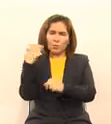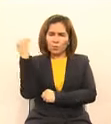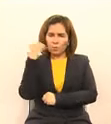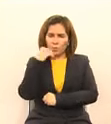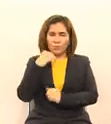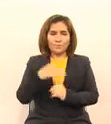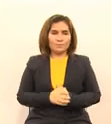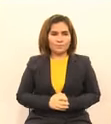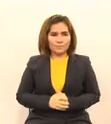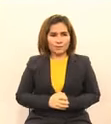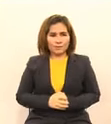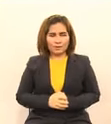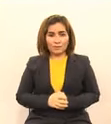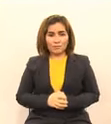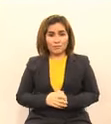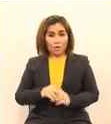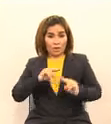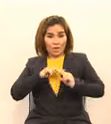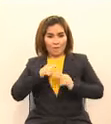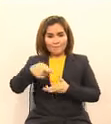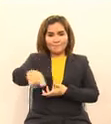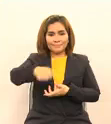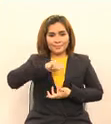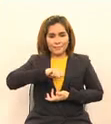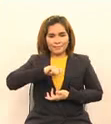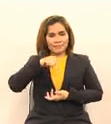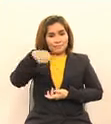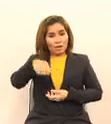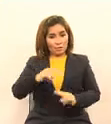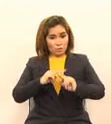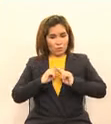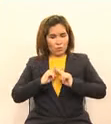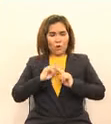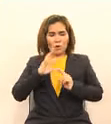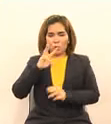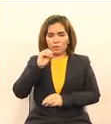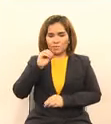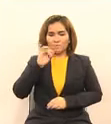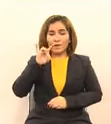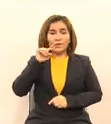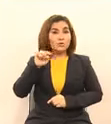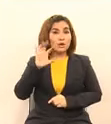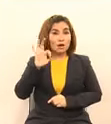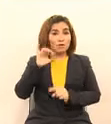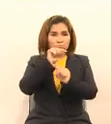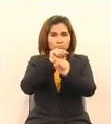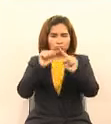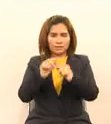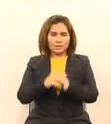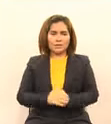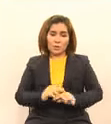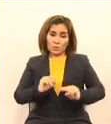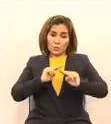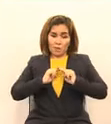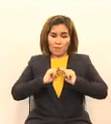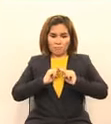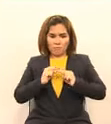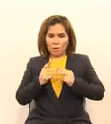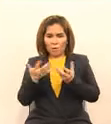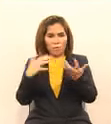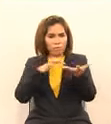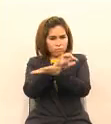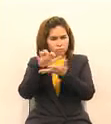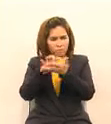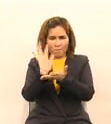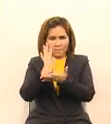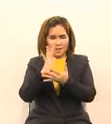ครับการใช้ช่องกลางส่วนตัวนะครับอยู่ที่ประมาณ 68.9% นะครับสุดท้ายคือการใช้ของส่วนตัวไม่ร่วมกับคนอื่นนะครับอยู่ที่ประมา